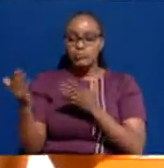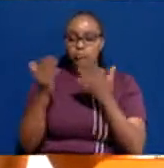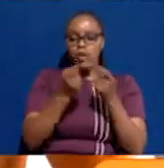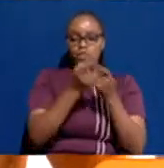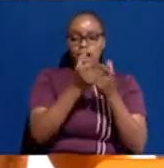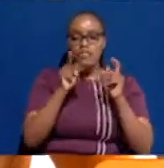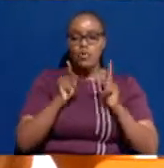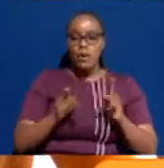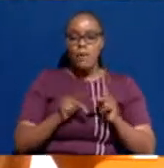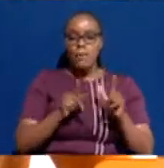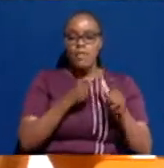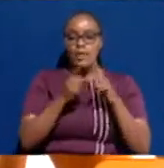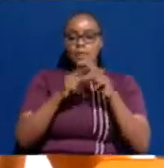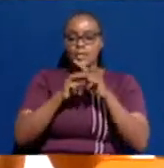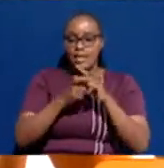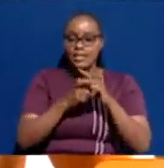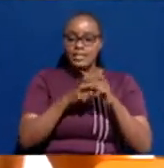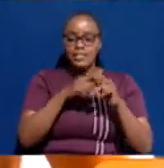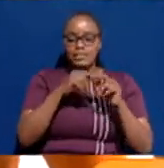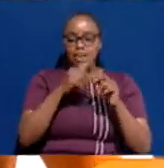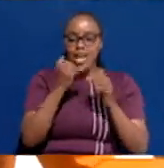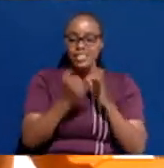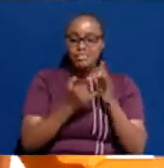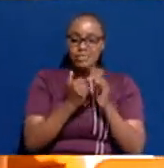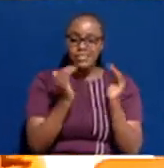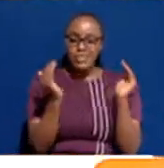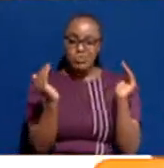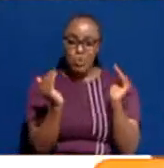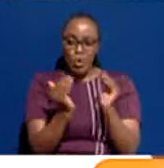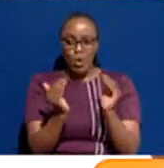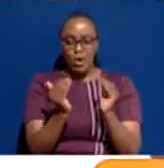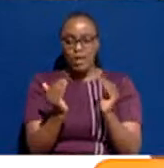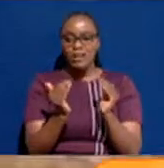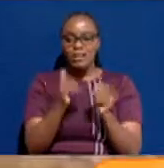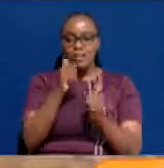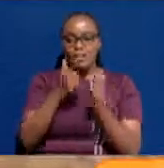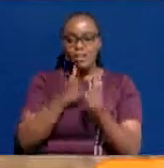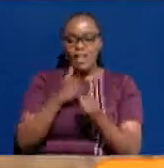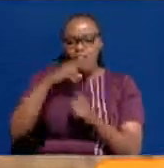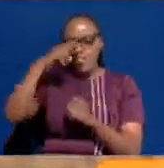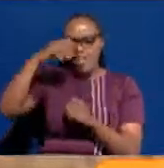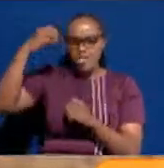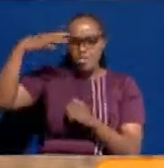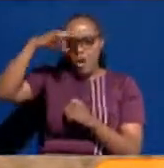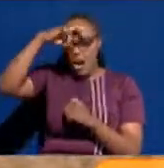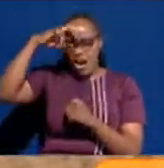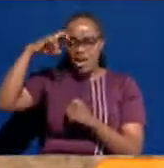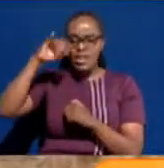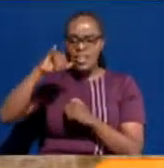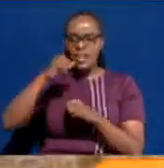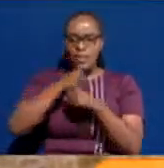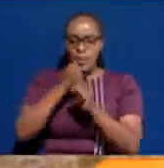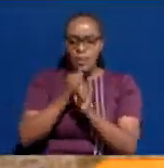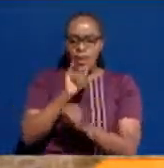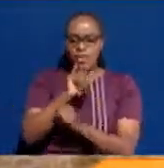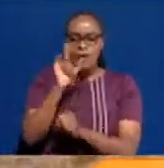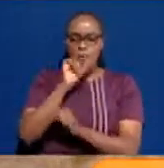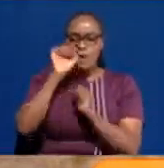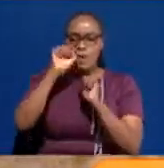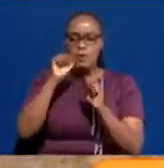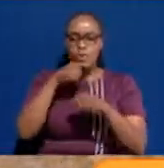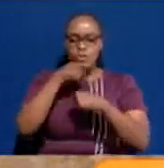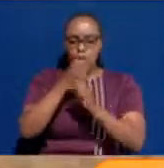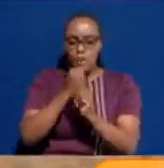people. Tukaweza kufunga kamashini, kuna kamashini kadogo kile twa jua kali. Funga kamashini sasa naweza